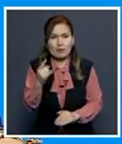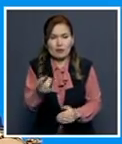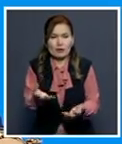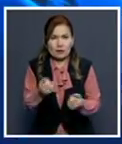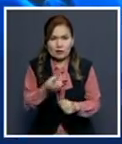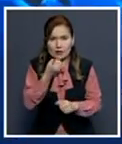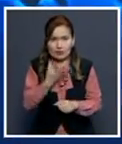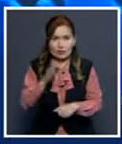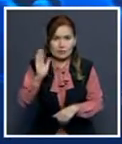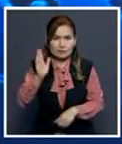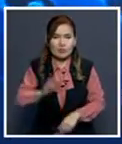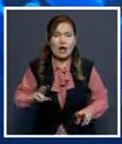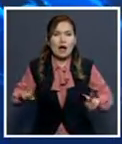санаймын.